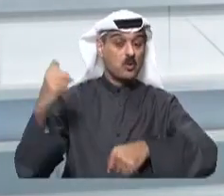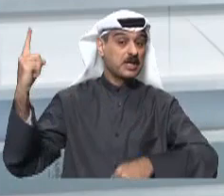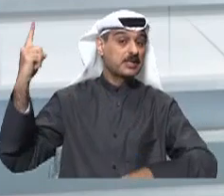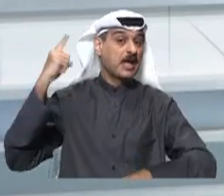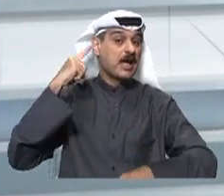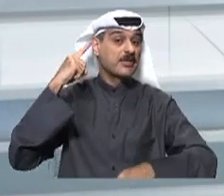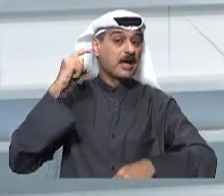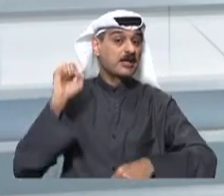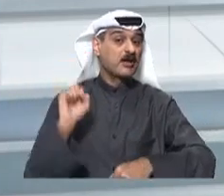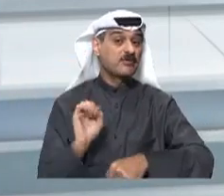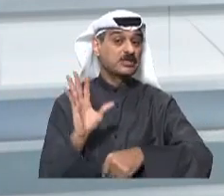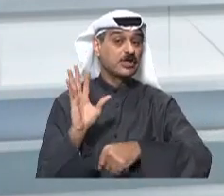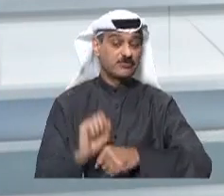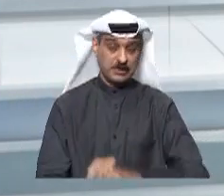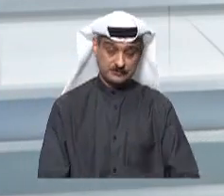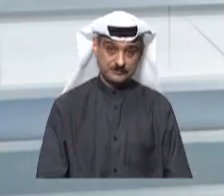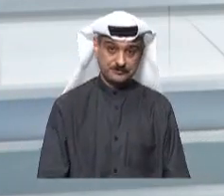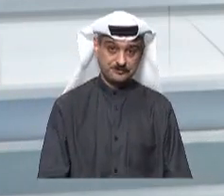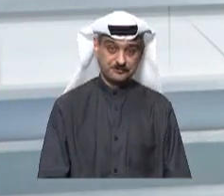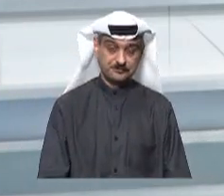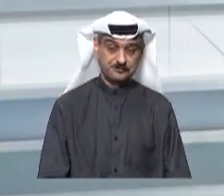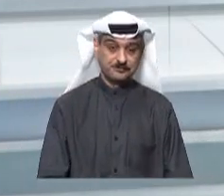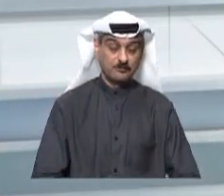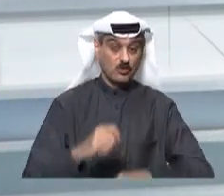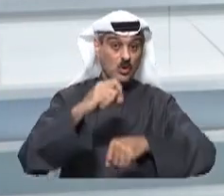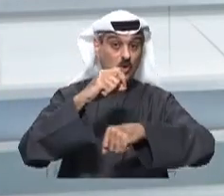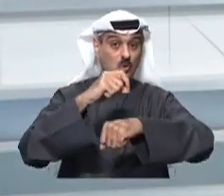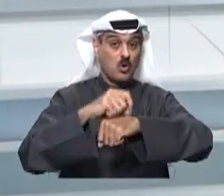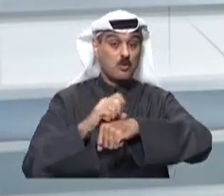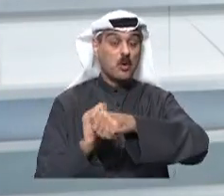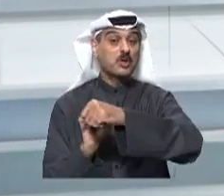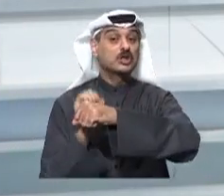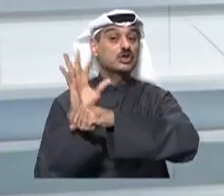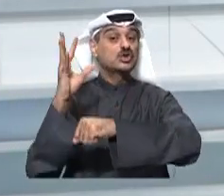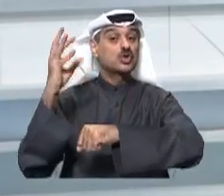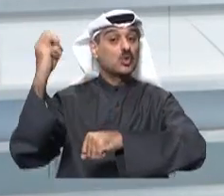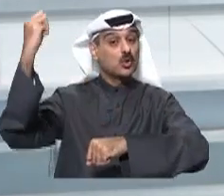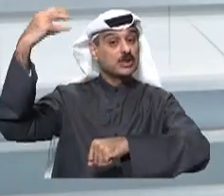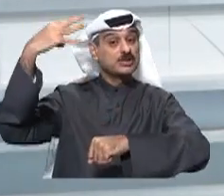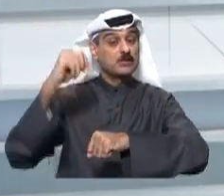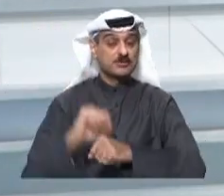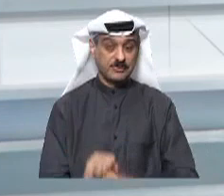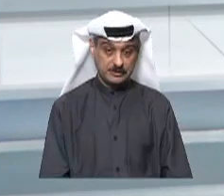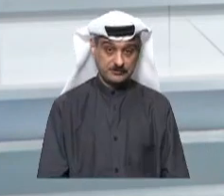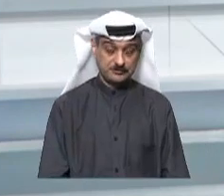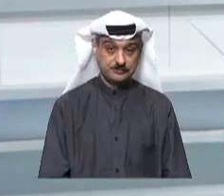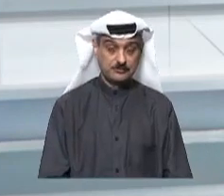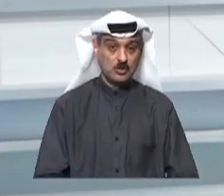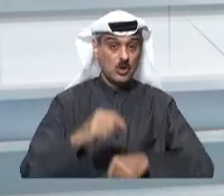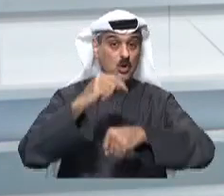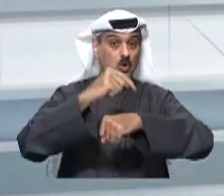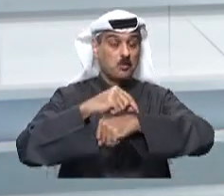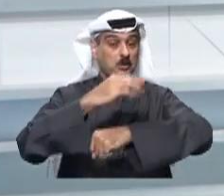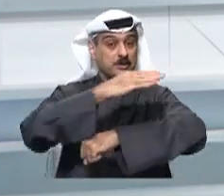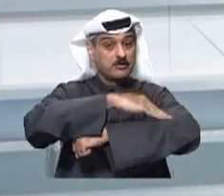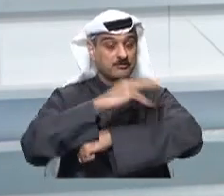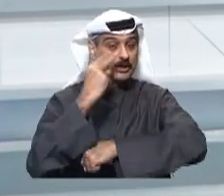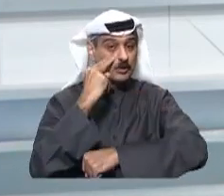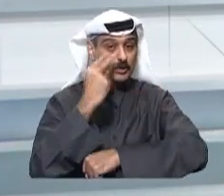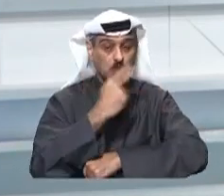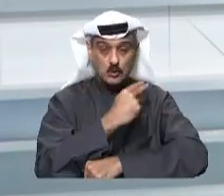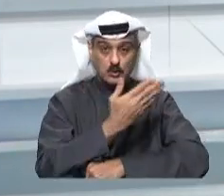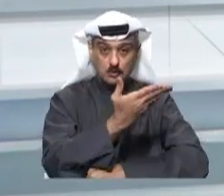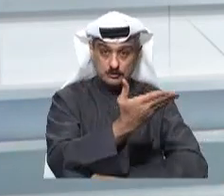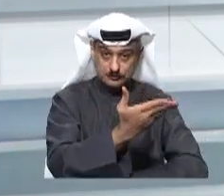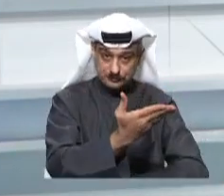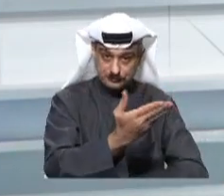المحلي لمدينة الكويت، موعد أذان الفجر الساعة 5:18، شروق الشمس الساعة 6:43، وموعد أذان المغرب